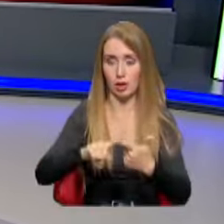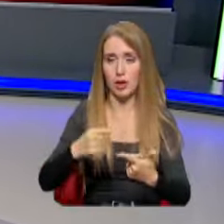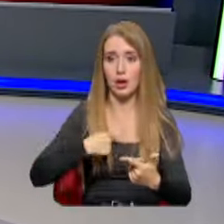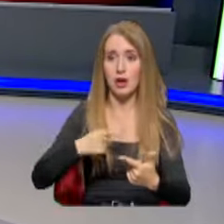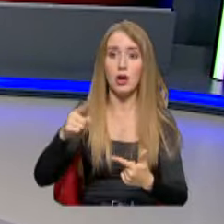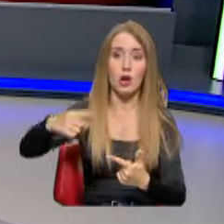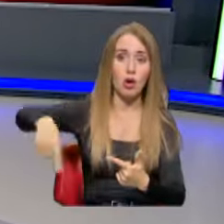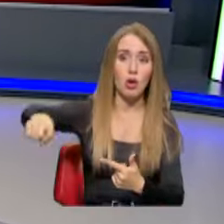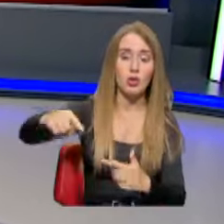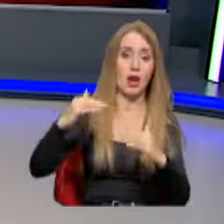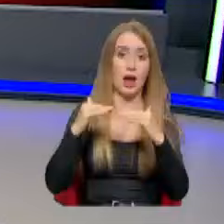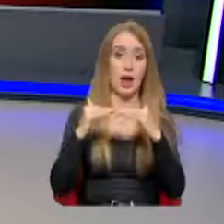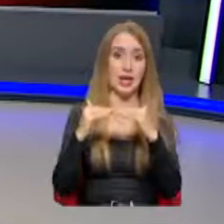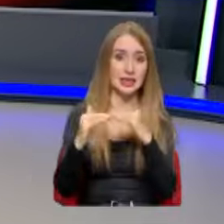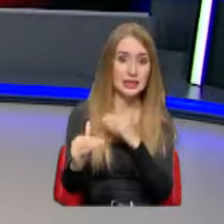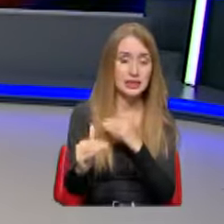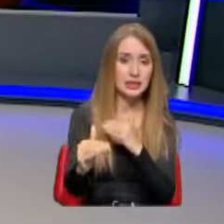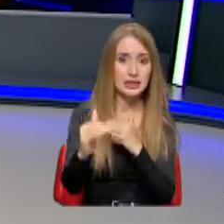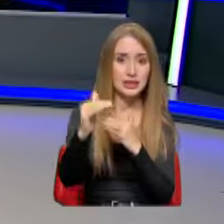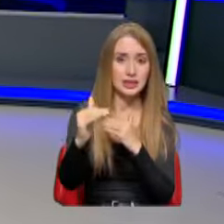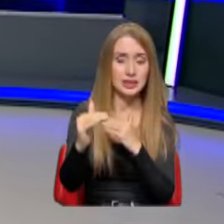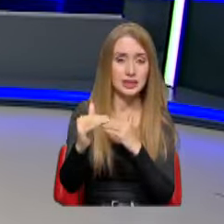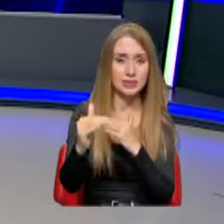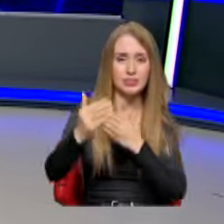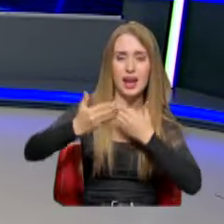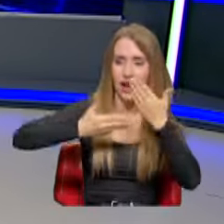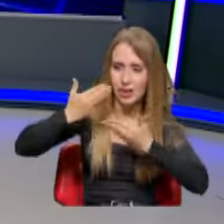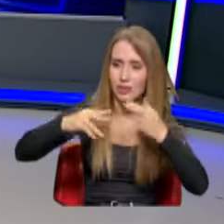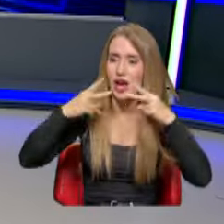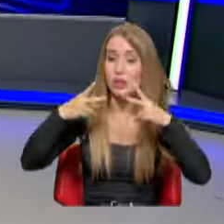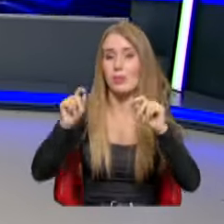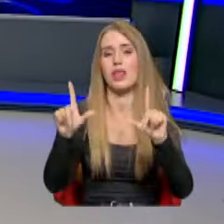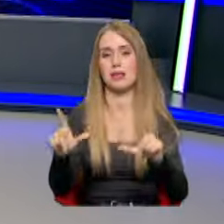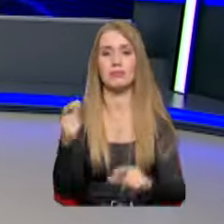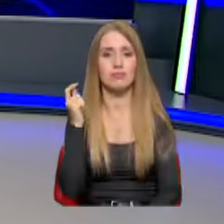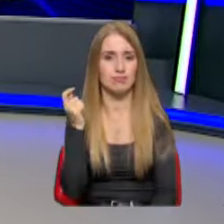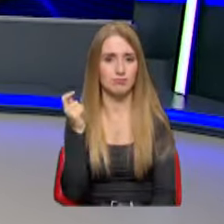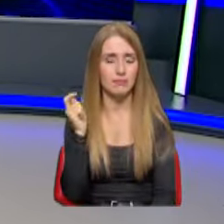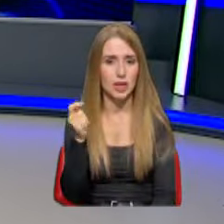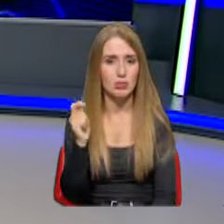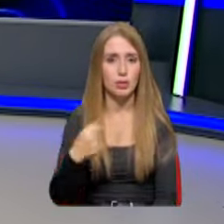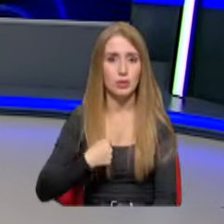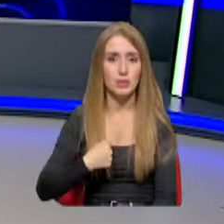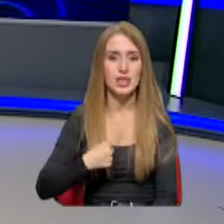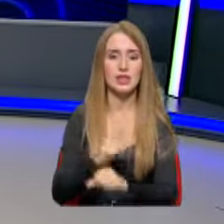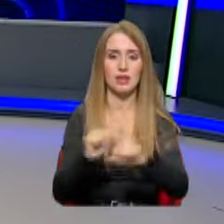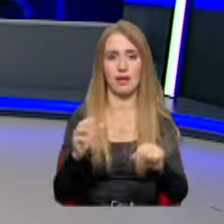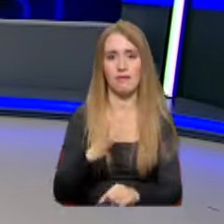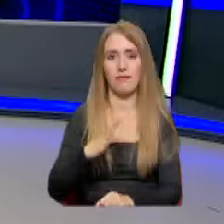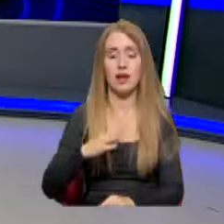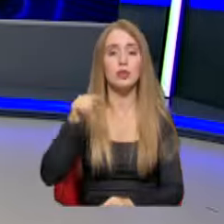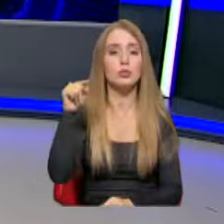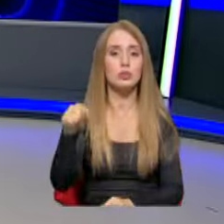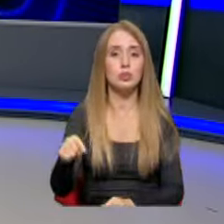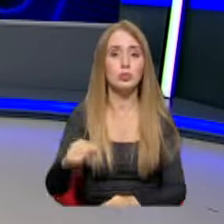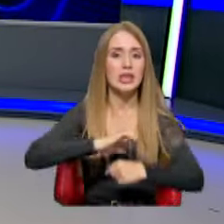de beyefendiler halkı insan yerine koysunlar. Bir izahat borçlular değil mi? Çünkü ölen de biziz günün sonunda. Tüm bu